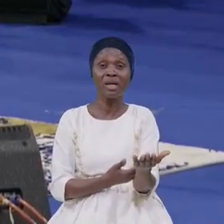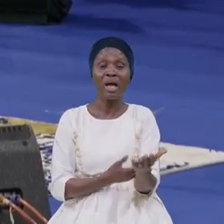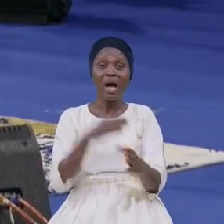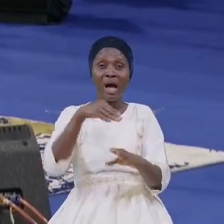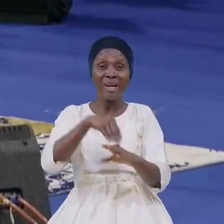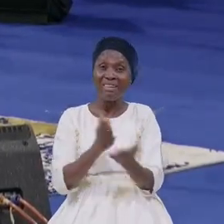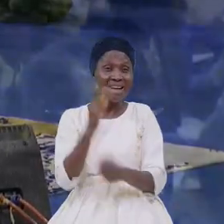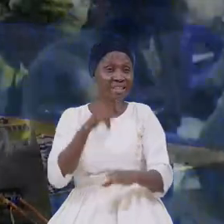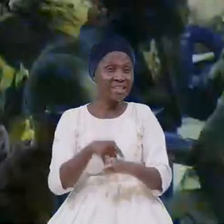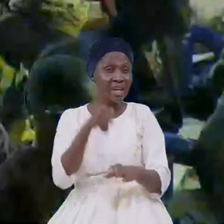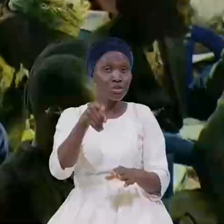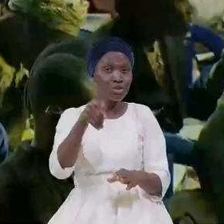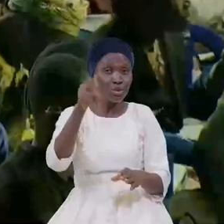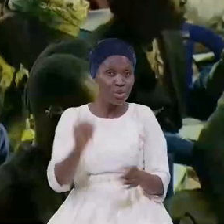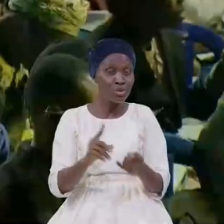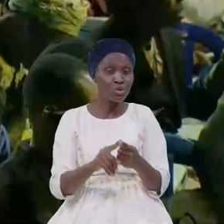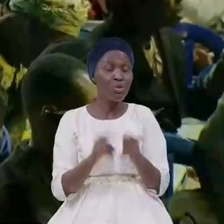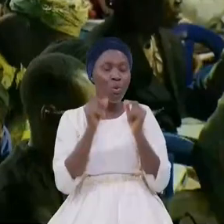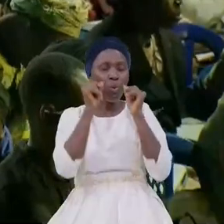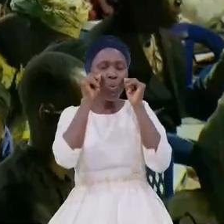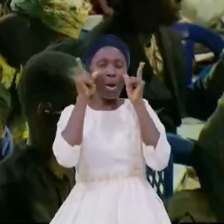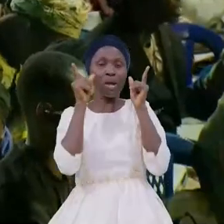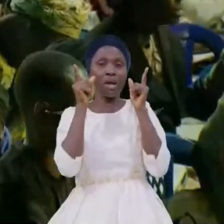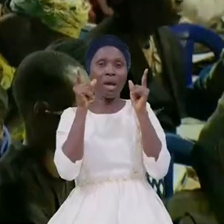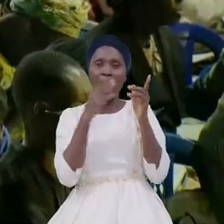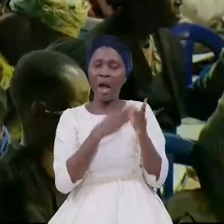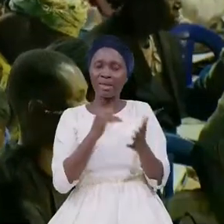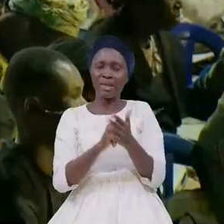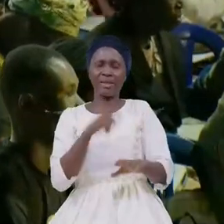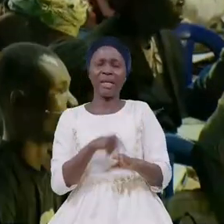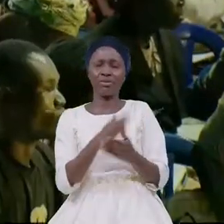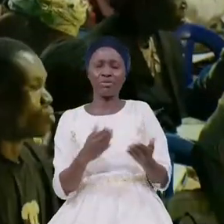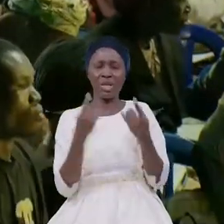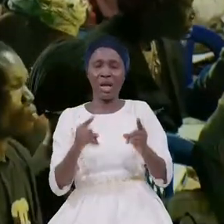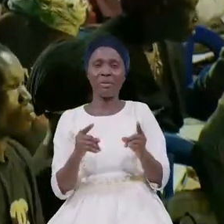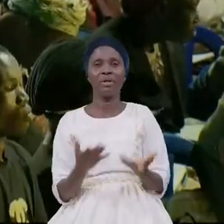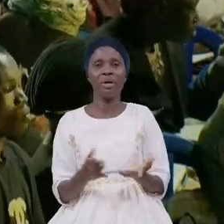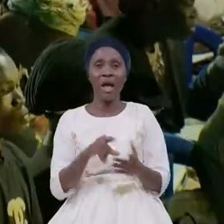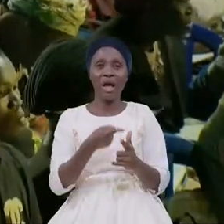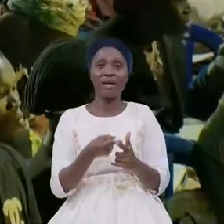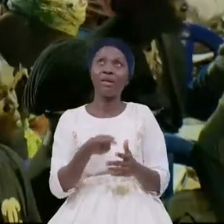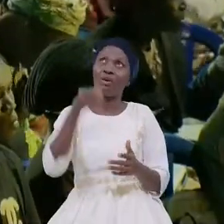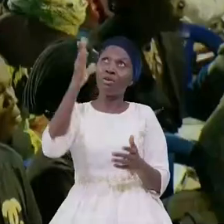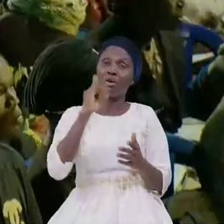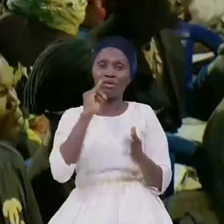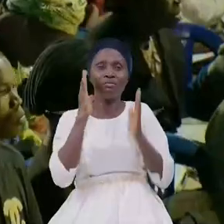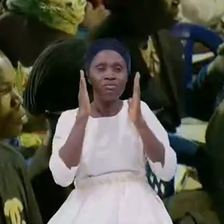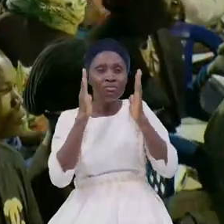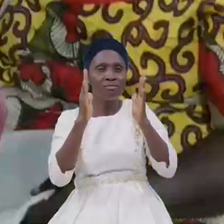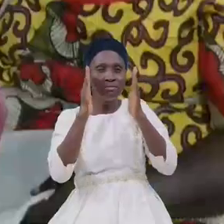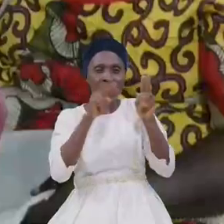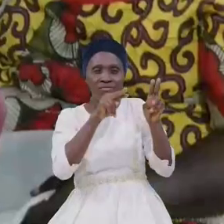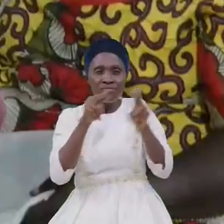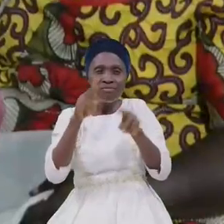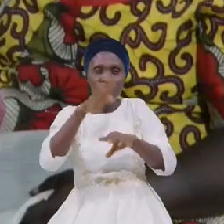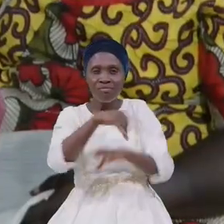au bon moment, mais parfois même sans l'horloge, quelque chose arrive et Dieu se concentre sur vous et